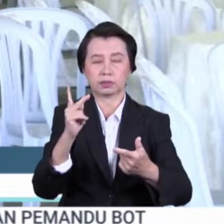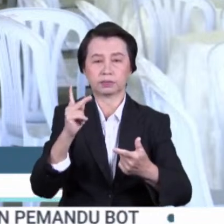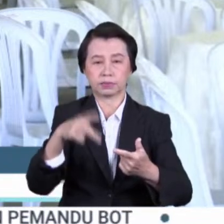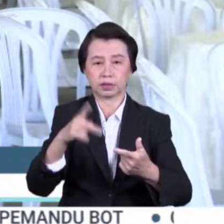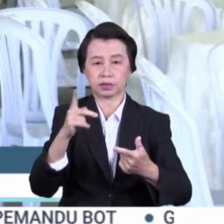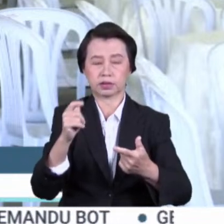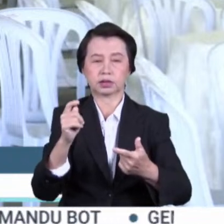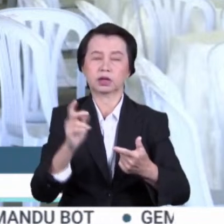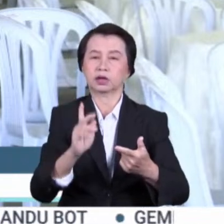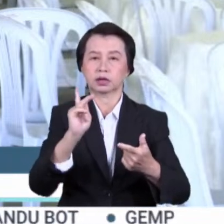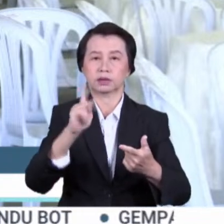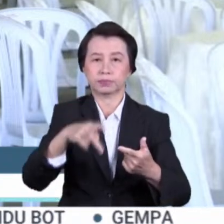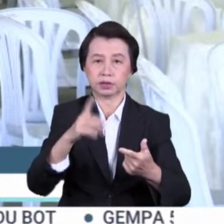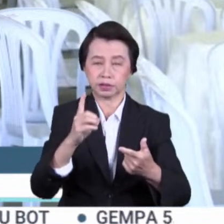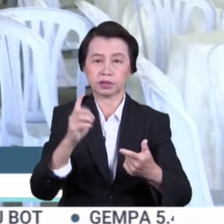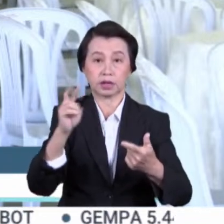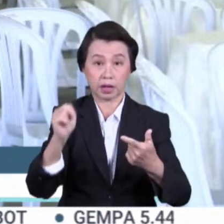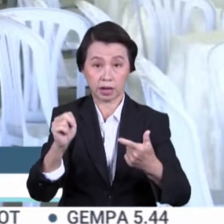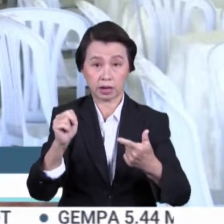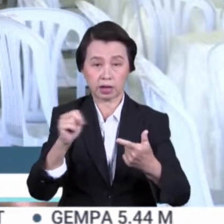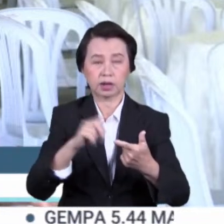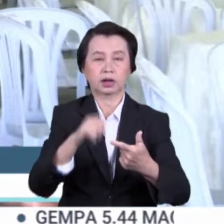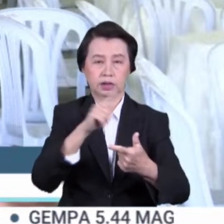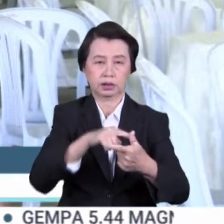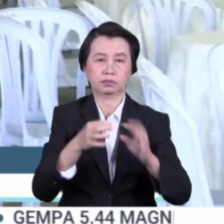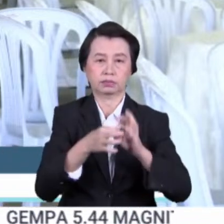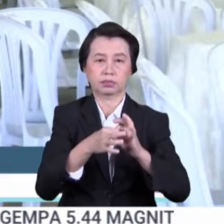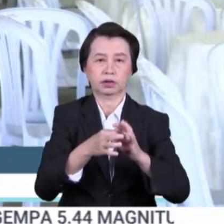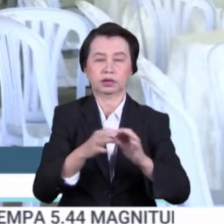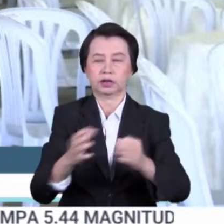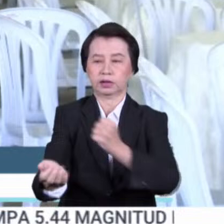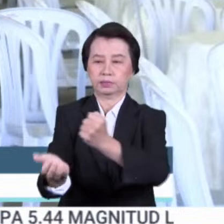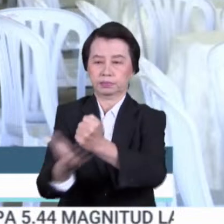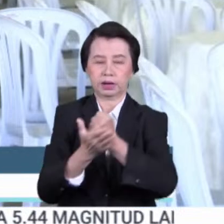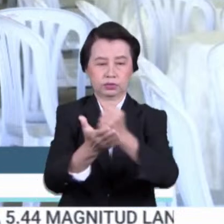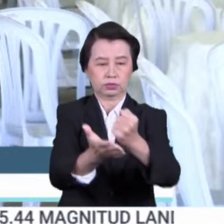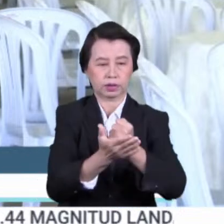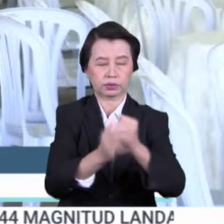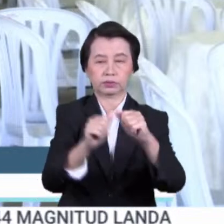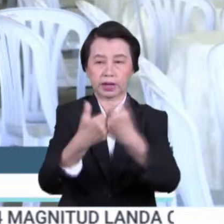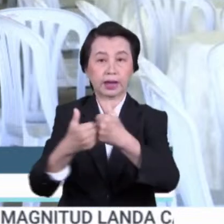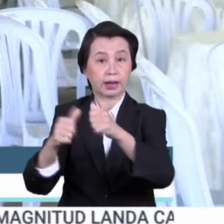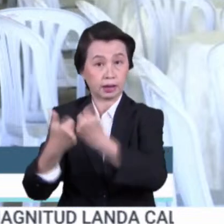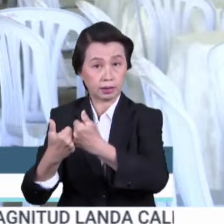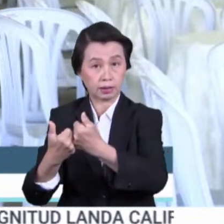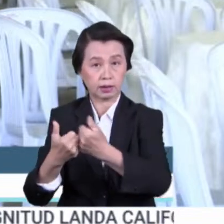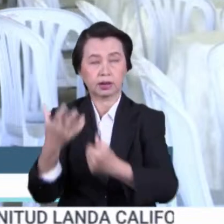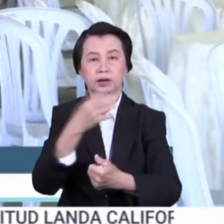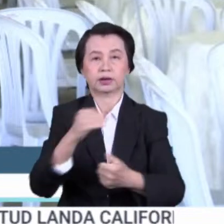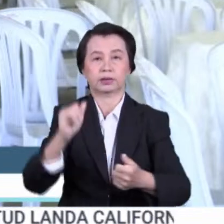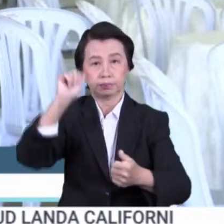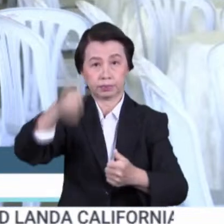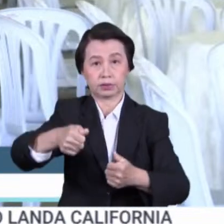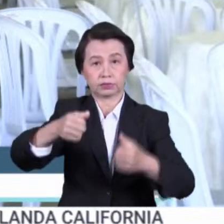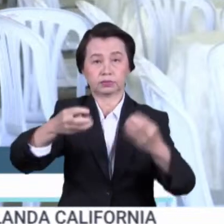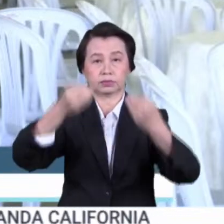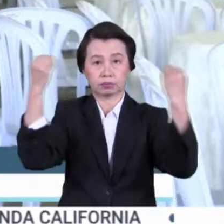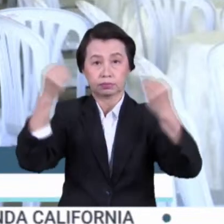Kementerian Peneraju bagi dan juga dibantu oleh semua agensi yang terlibat. Dan untuk majlis esok hari juga